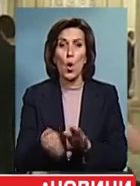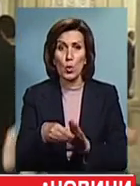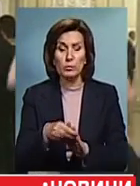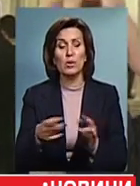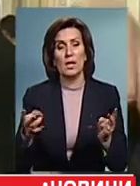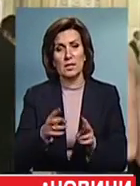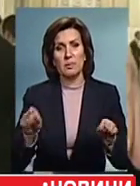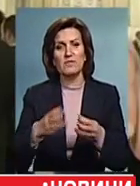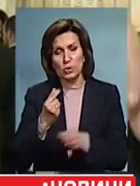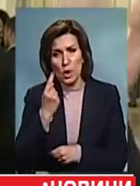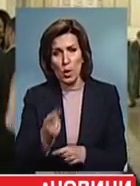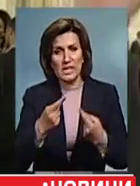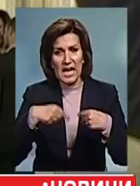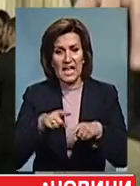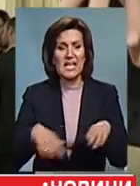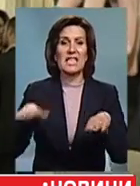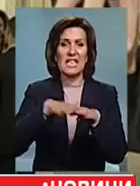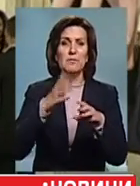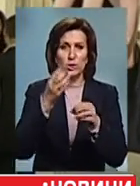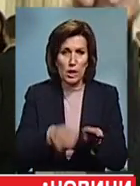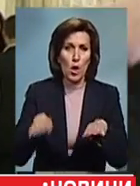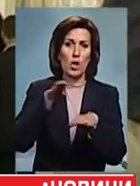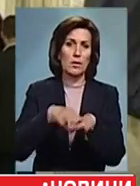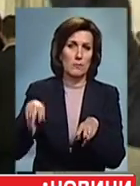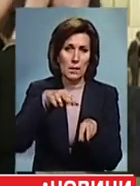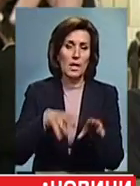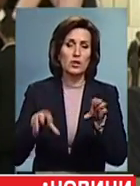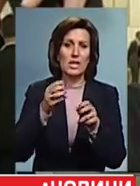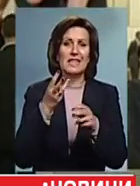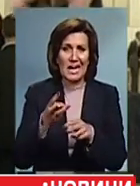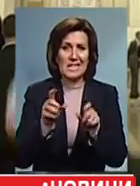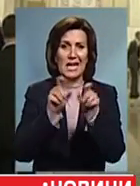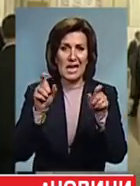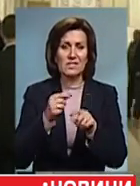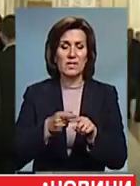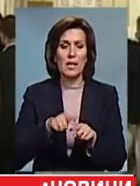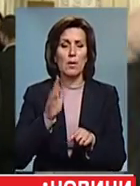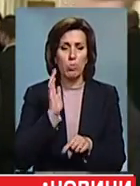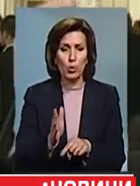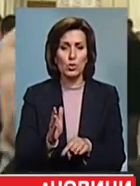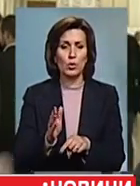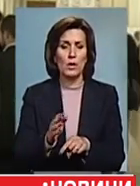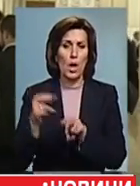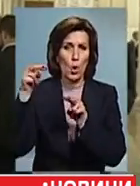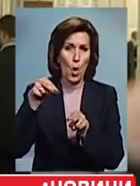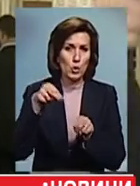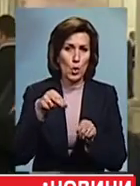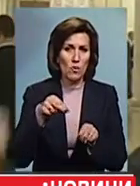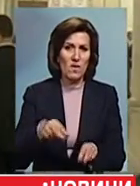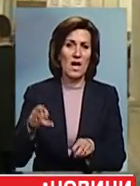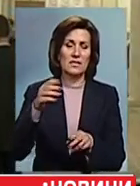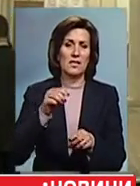треба створити ще одне агентство, над ним ще одне агентство, а над ним ще третє агентство, яке буде